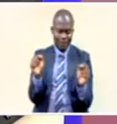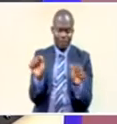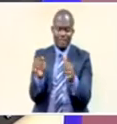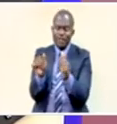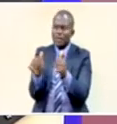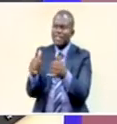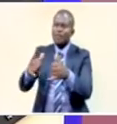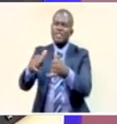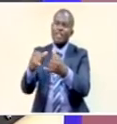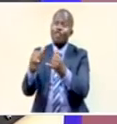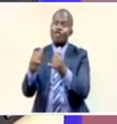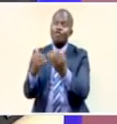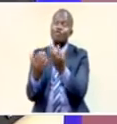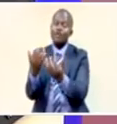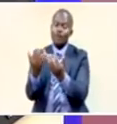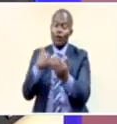cyangwa